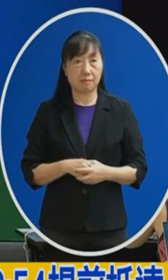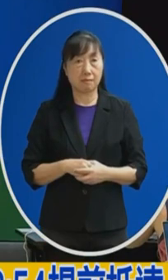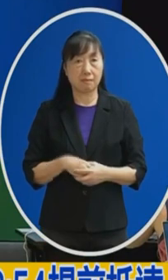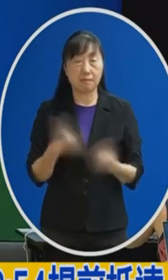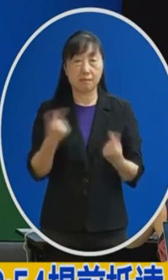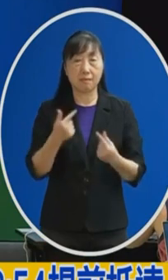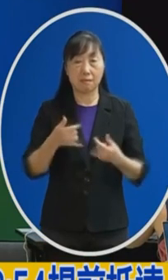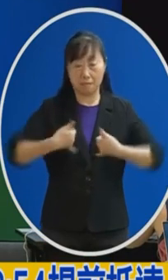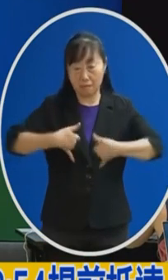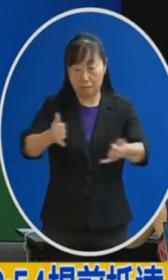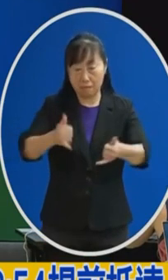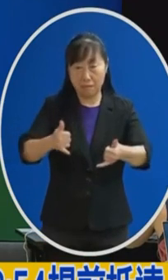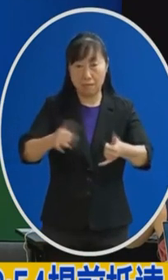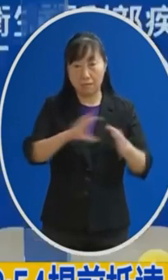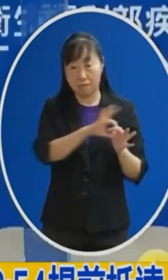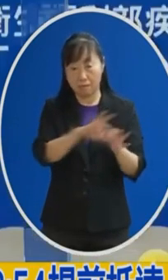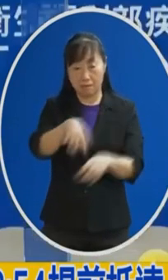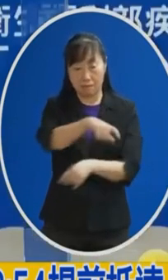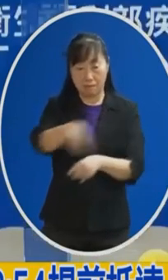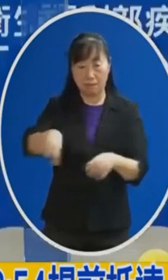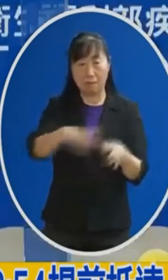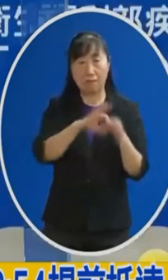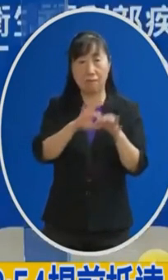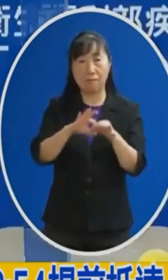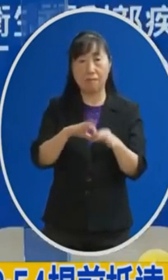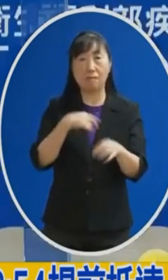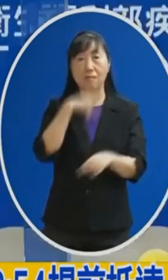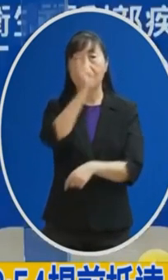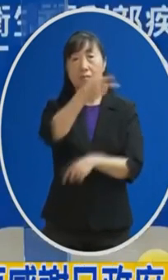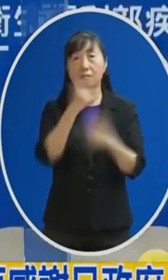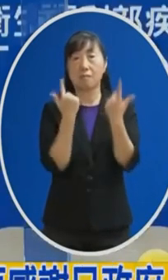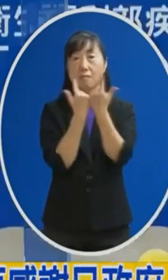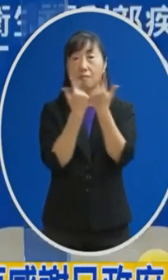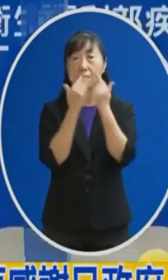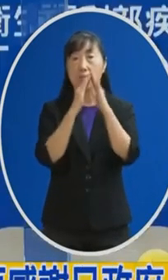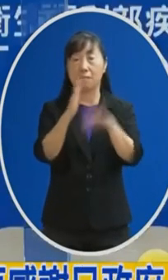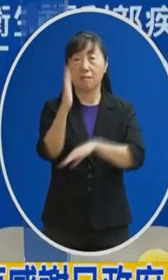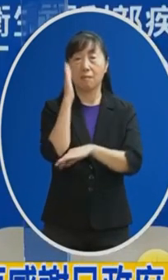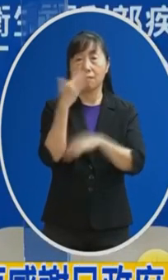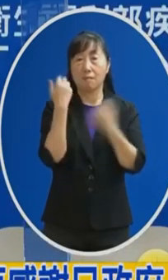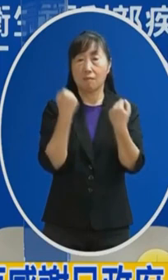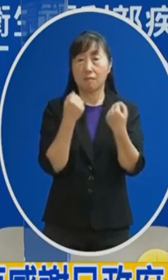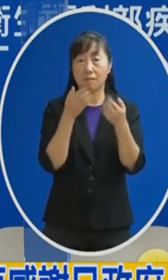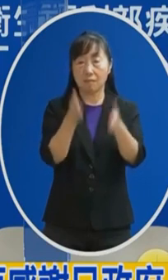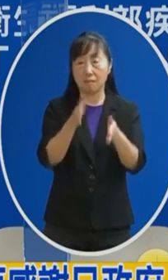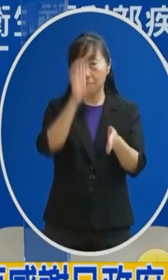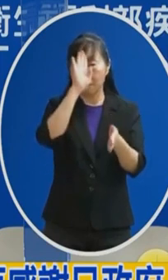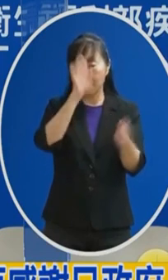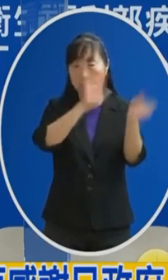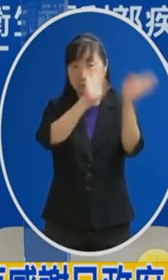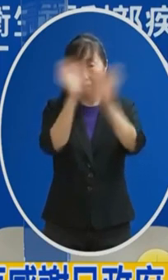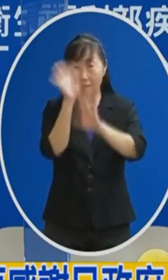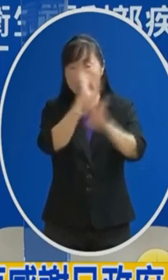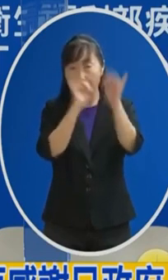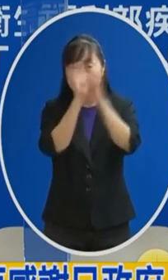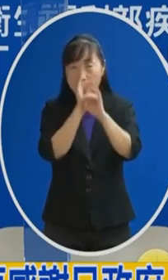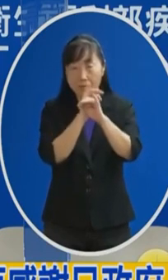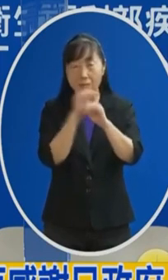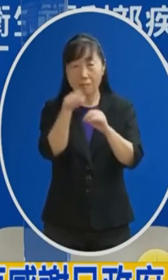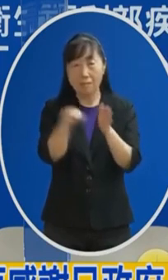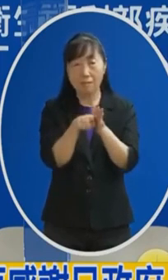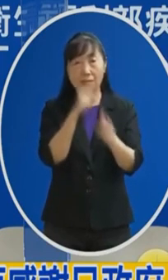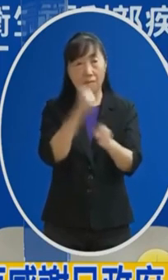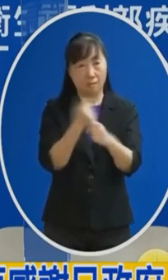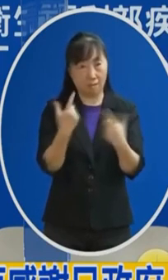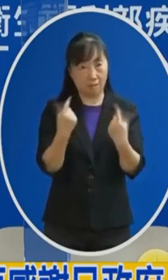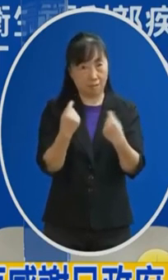道的部分，我们还是请台北市政府要落，就是在整个疫调的部分，如果能落实，那我们相信可以对